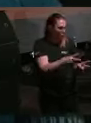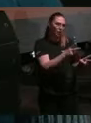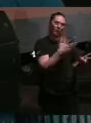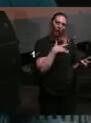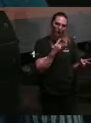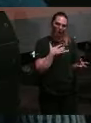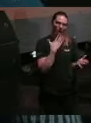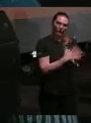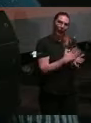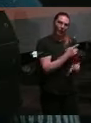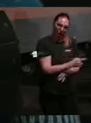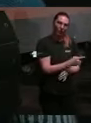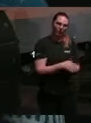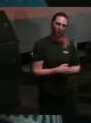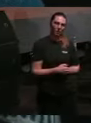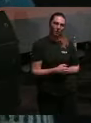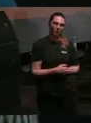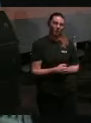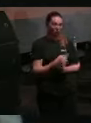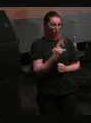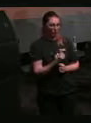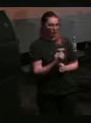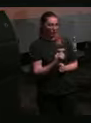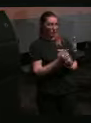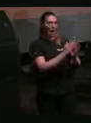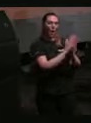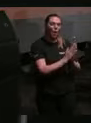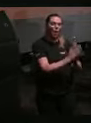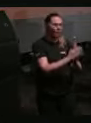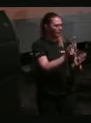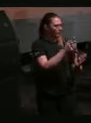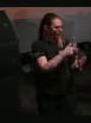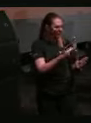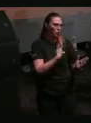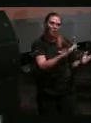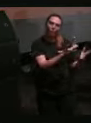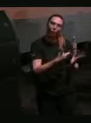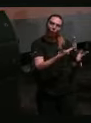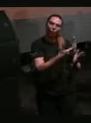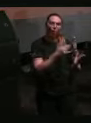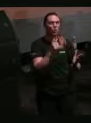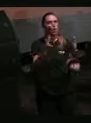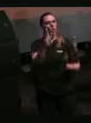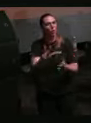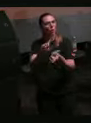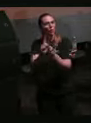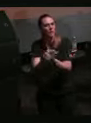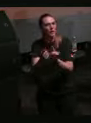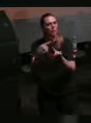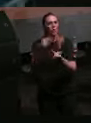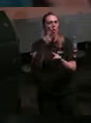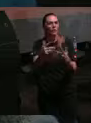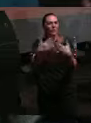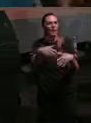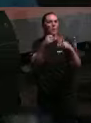har. Og en av de lovnadene vi fikk så mange ganger og stadig får, det jo at den grønne omstillingen og den grønne industrien skal